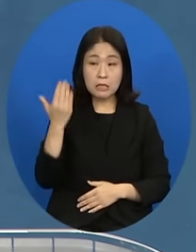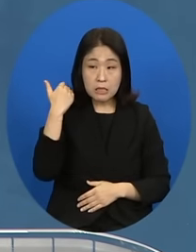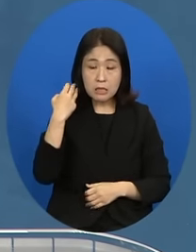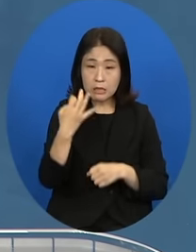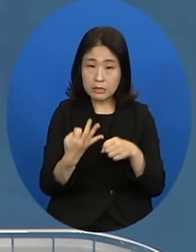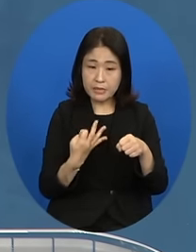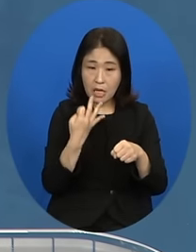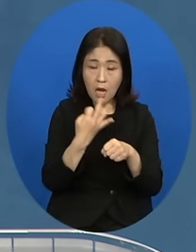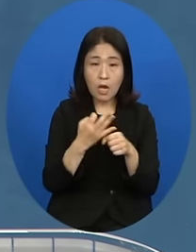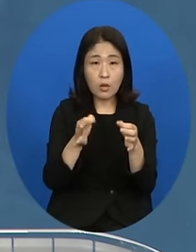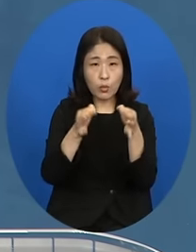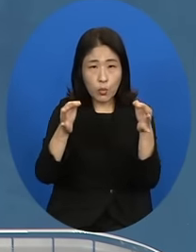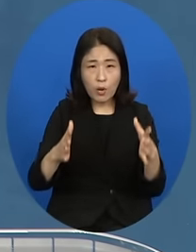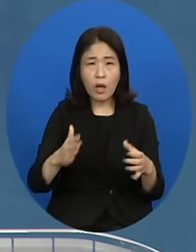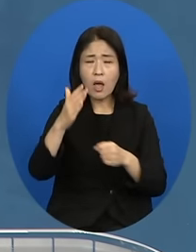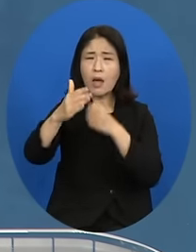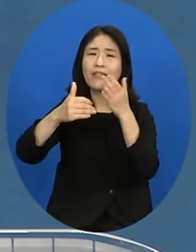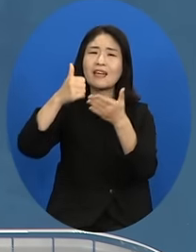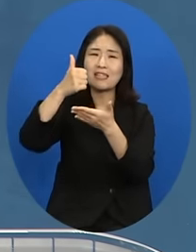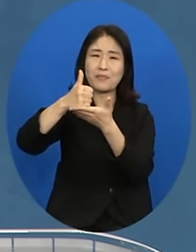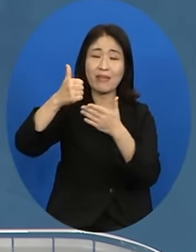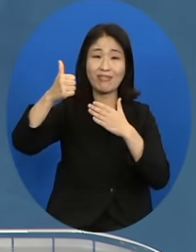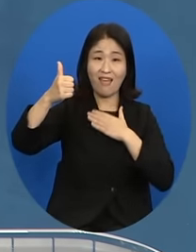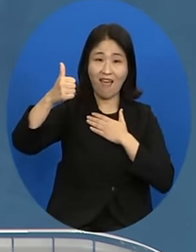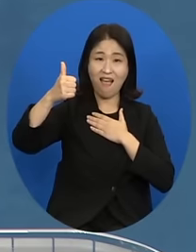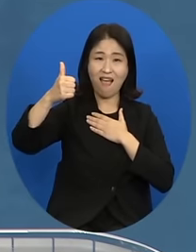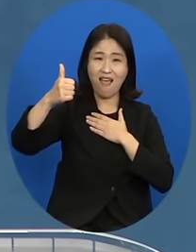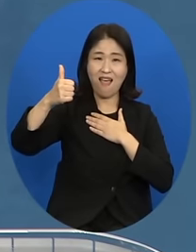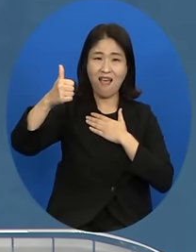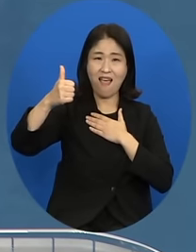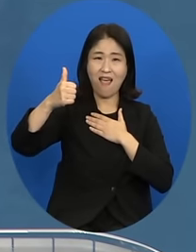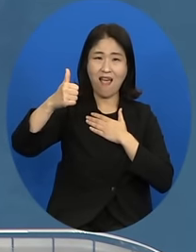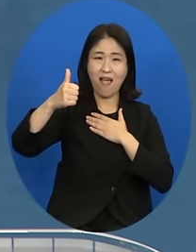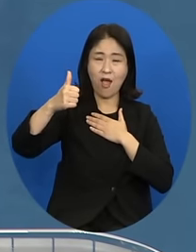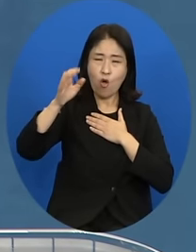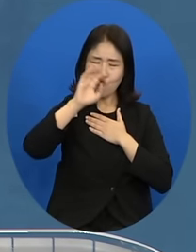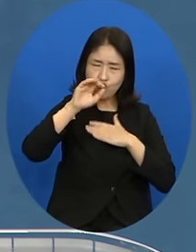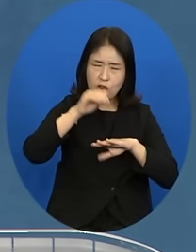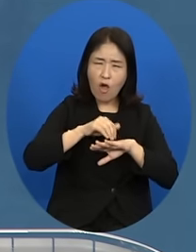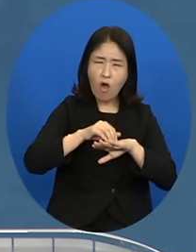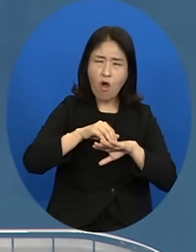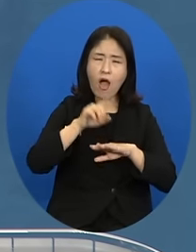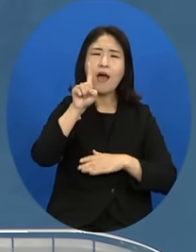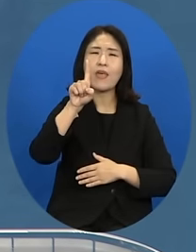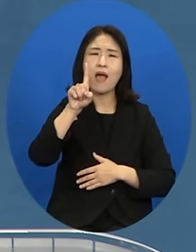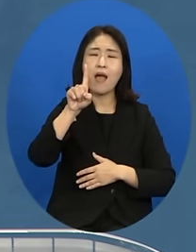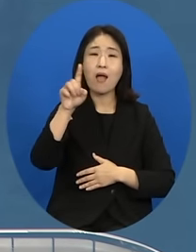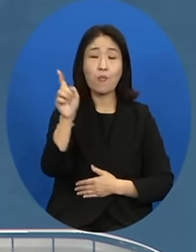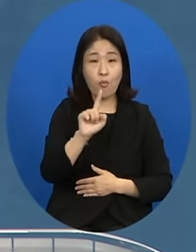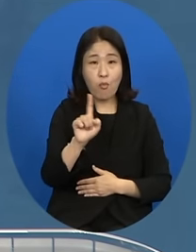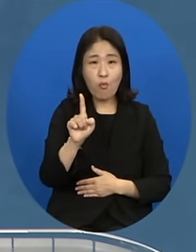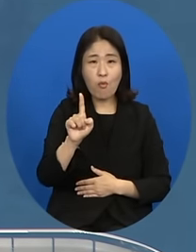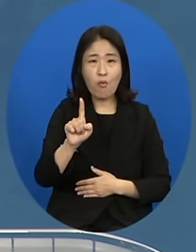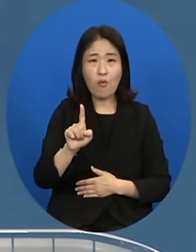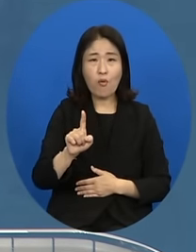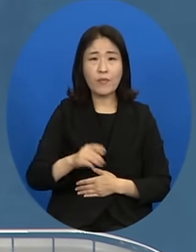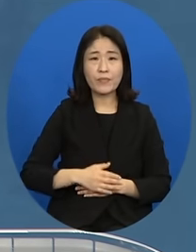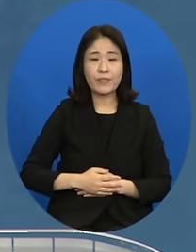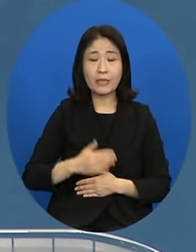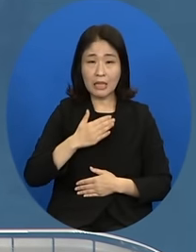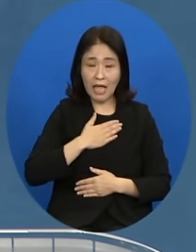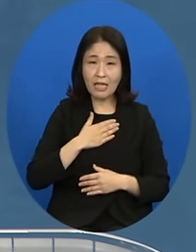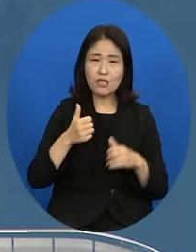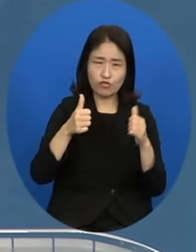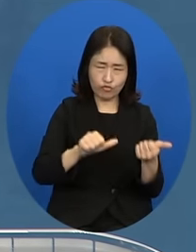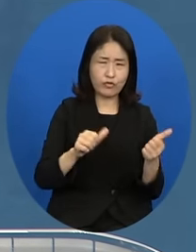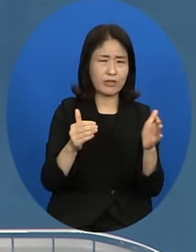동안 하나님은 저에게 딱 한 가지 훈련을 시키셨습니다. 그게 나는